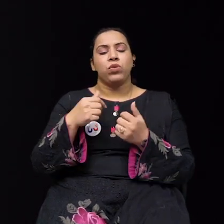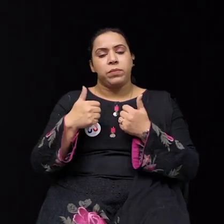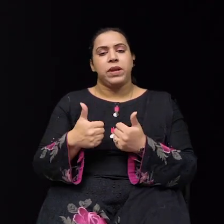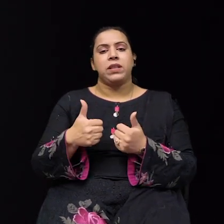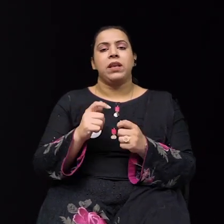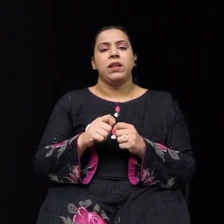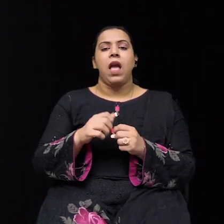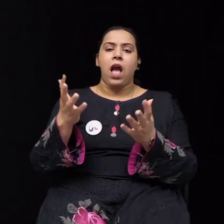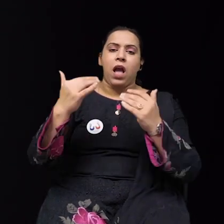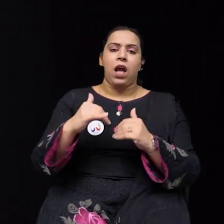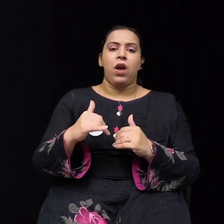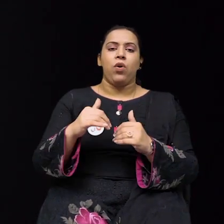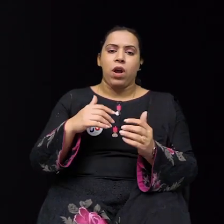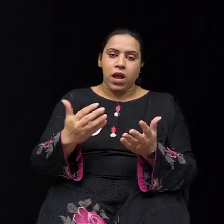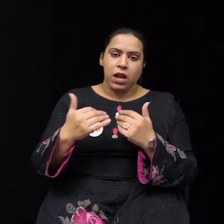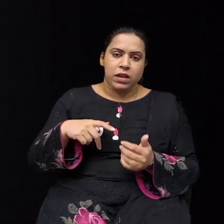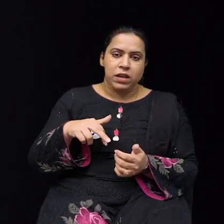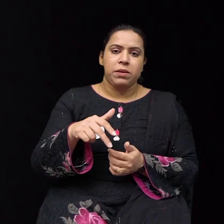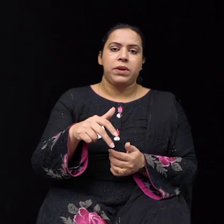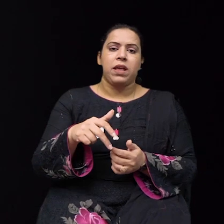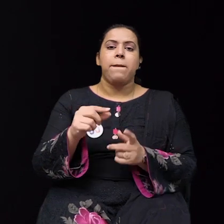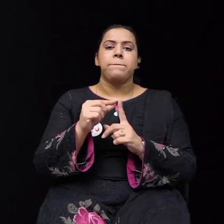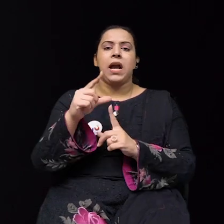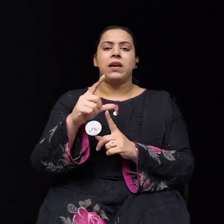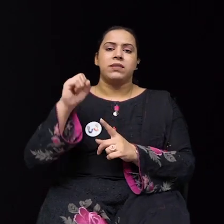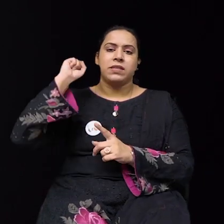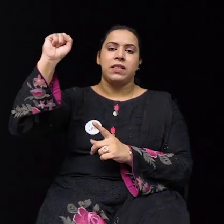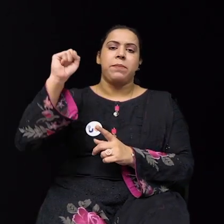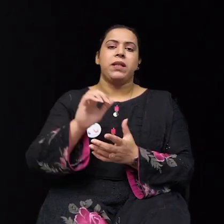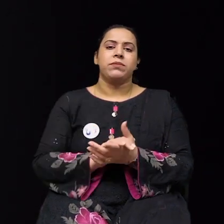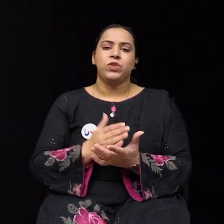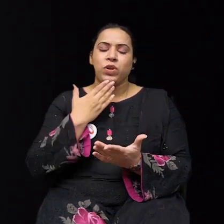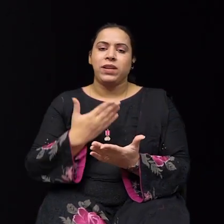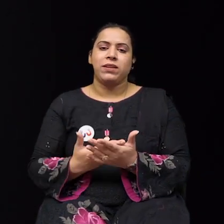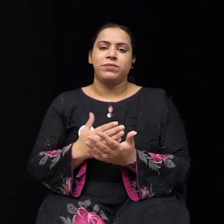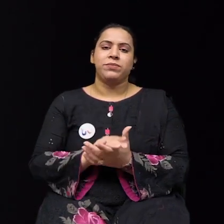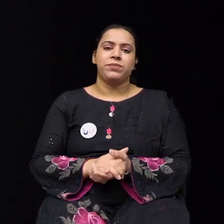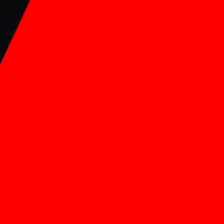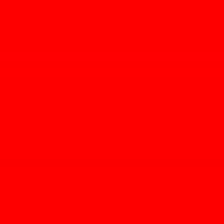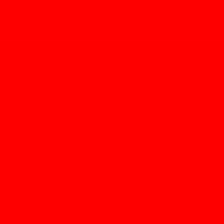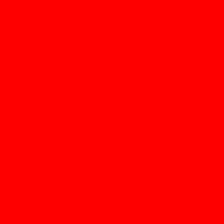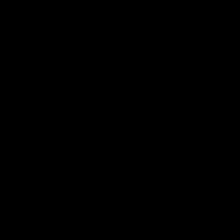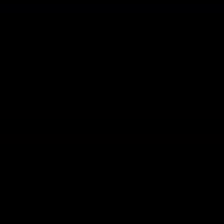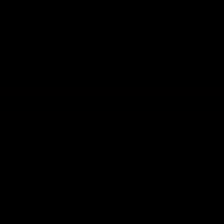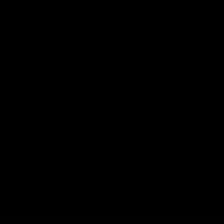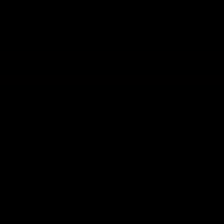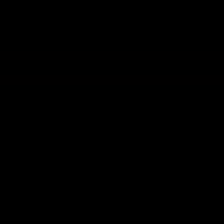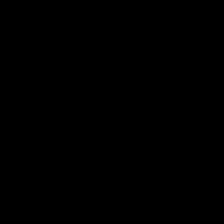ملک کے لیے کچھ بہتر کریں. آؤ آگے قدم بڑھائیں. پاکستان زندہ باد. شکریہ.